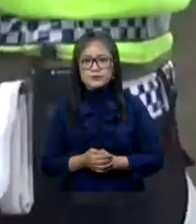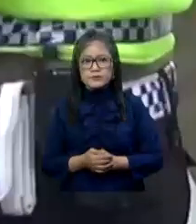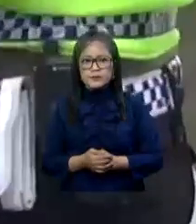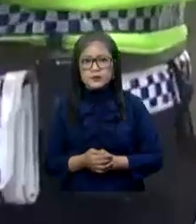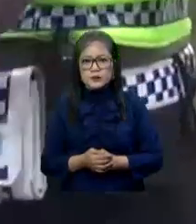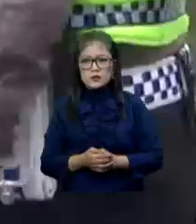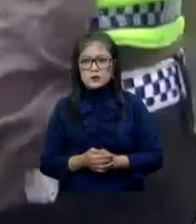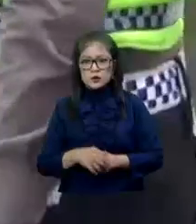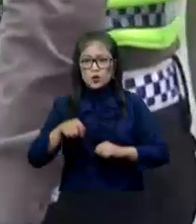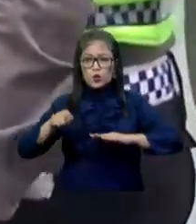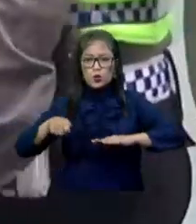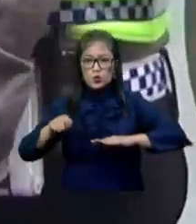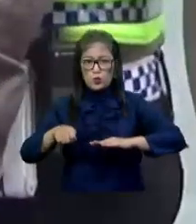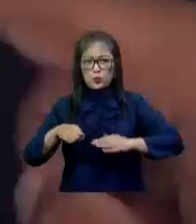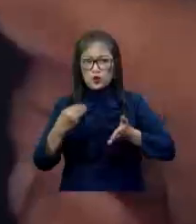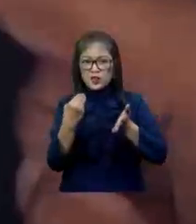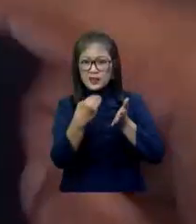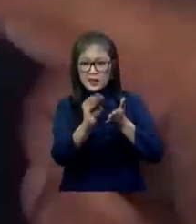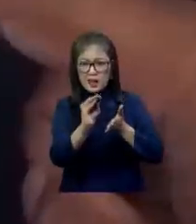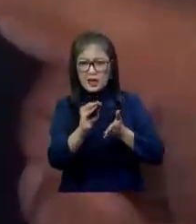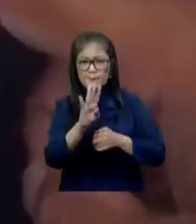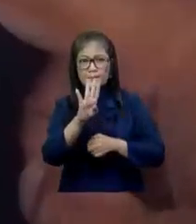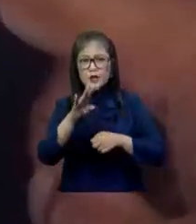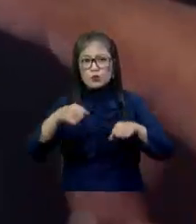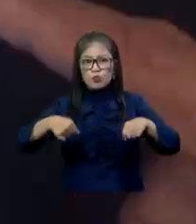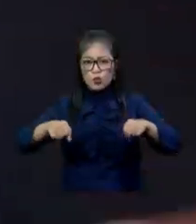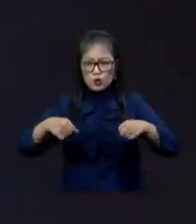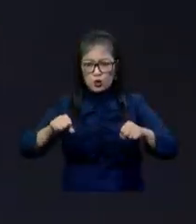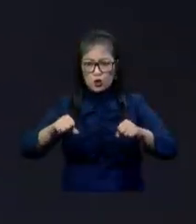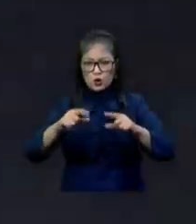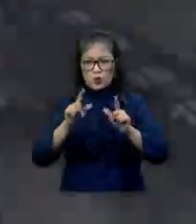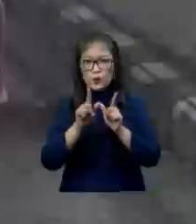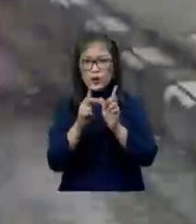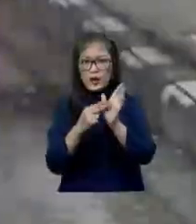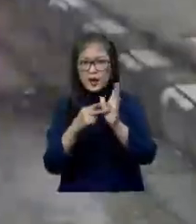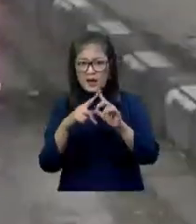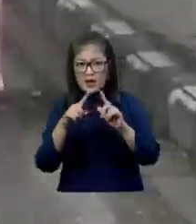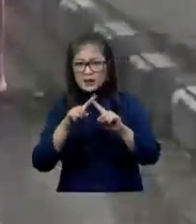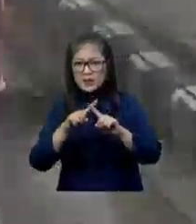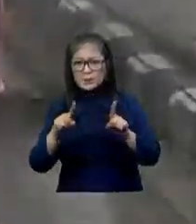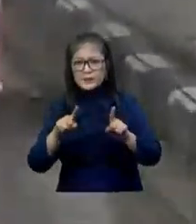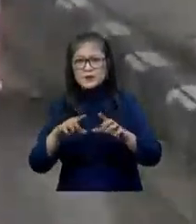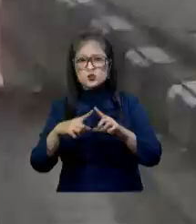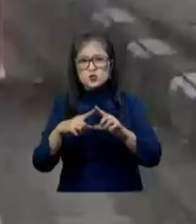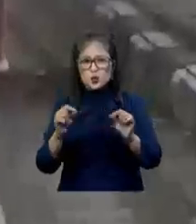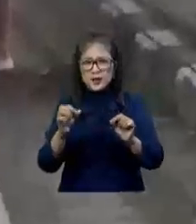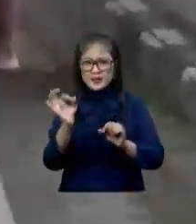Polres Badung mengamankan 4 kendaraan WNA yang tidak memiliki kelengkapan surat